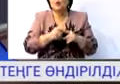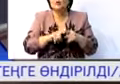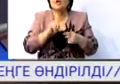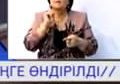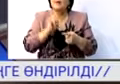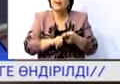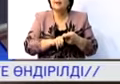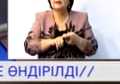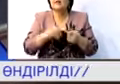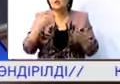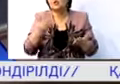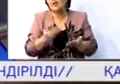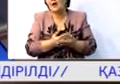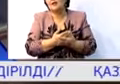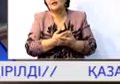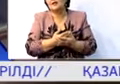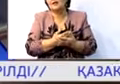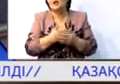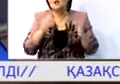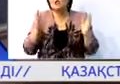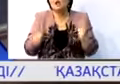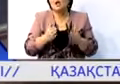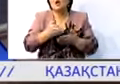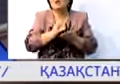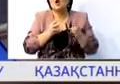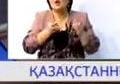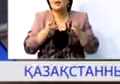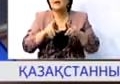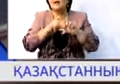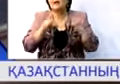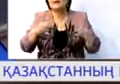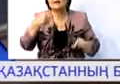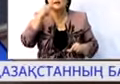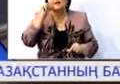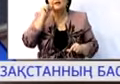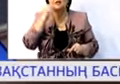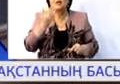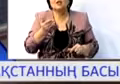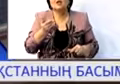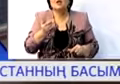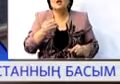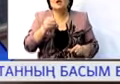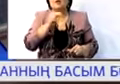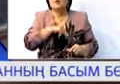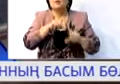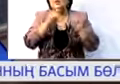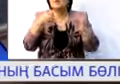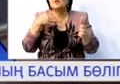байланысты қазір мына жаңадан шағын наубайханаларды және мына кеше МАГ-дың мекемесімен біз